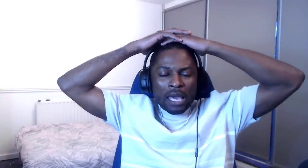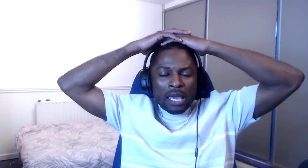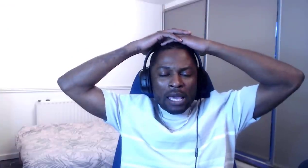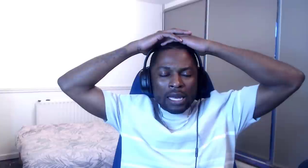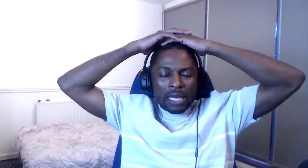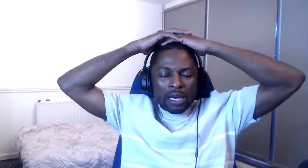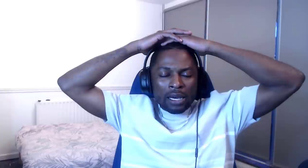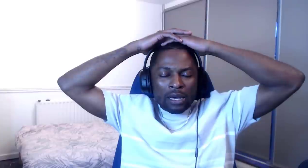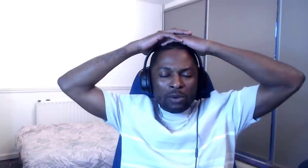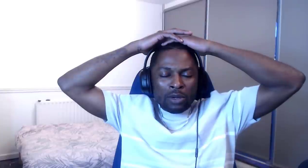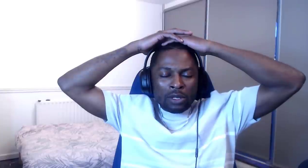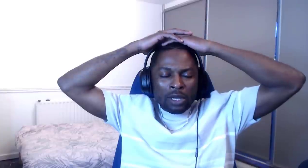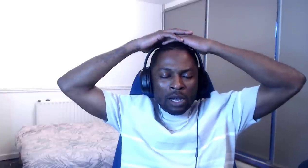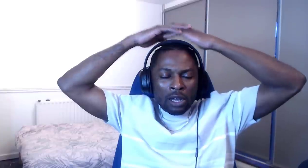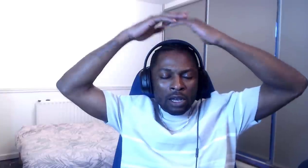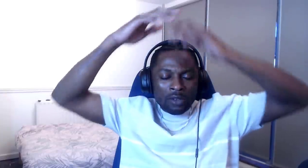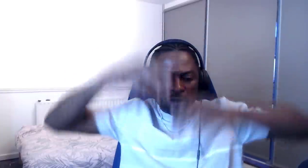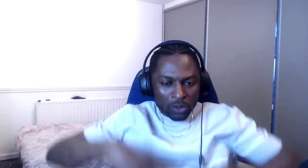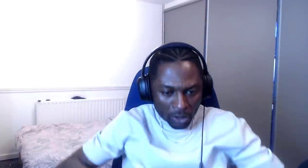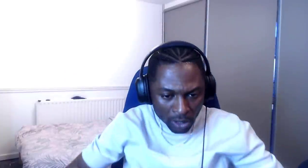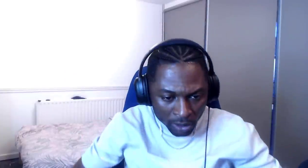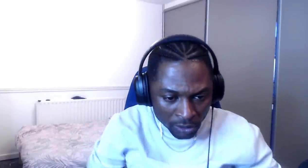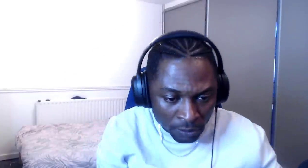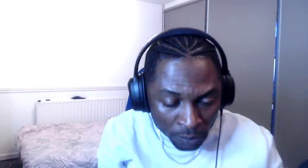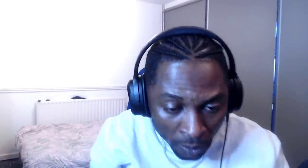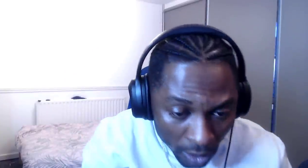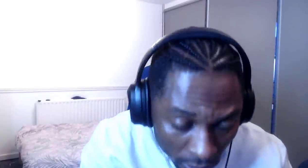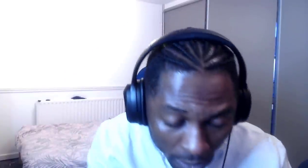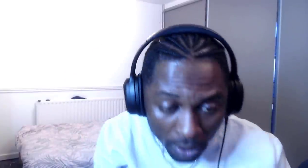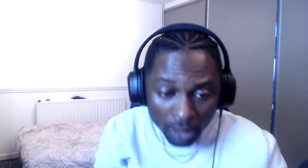die karotten